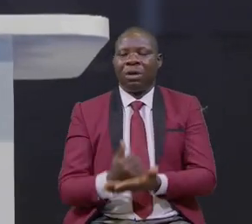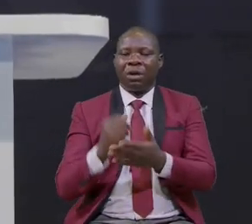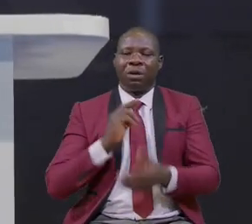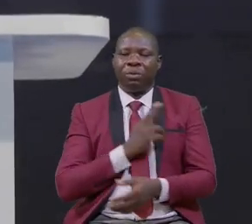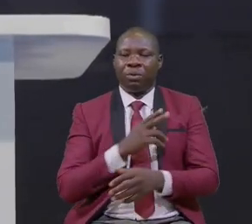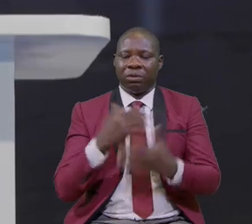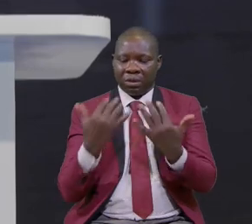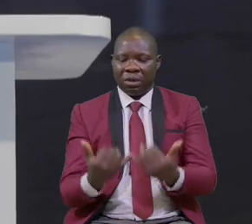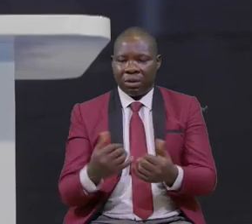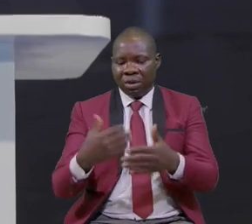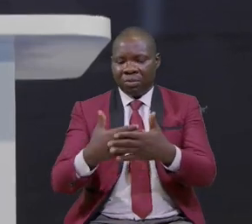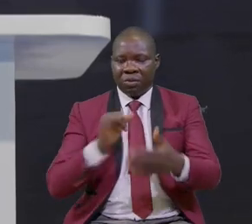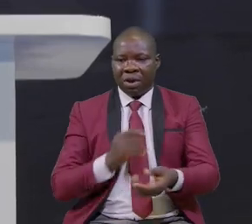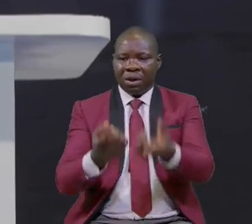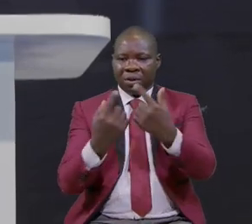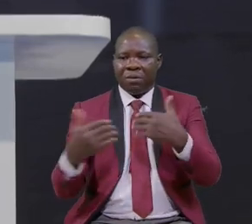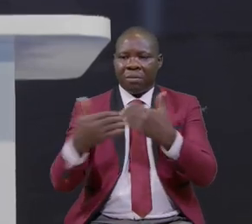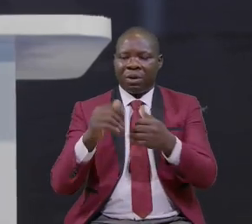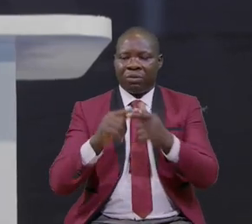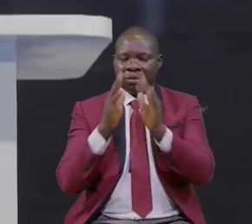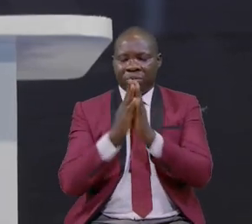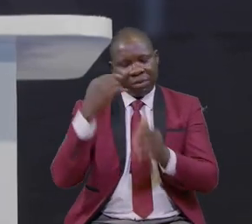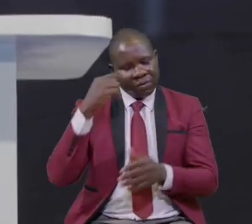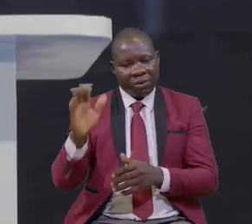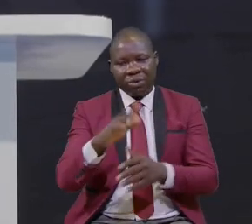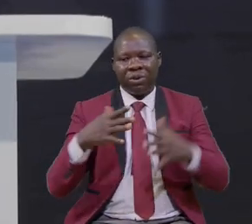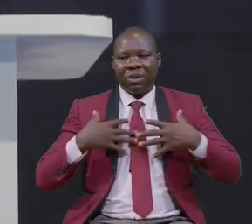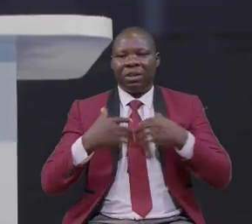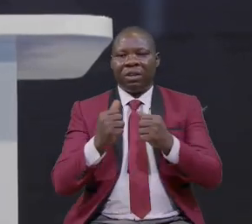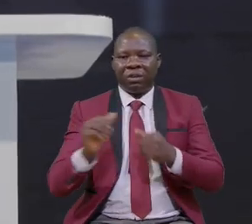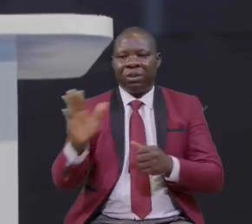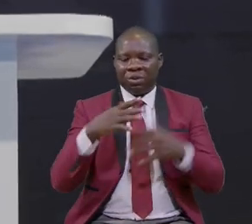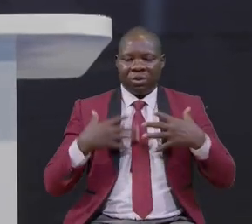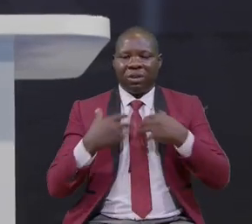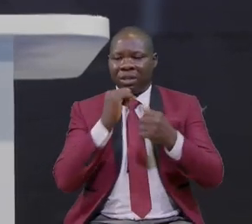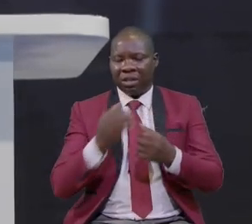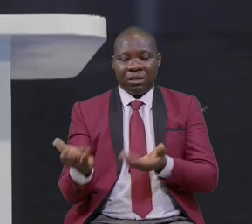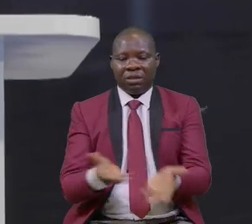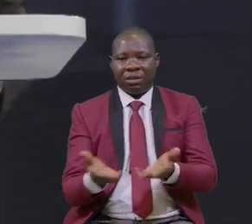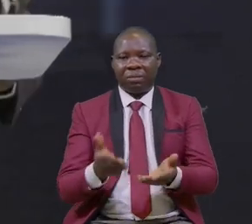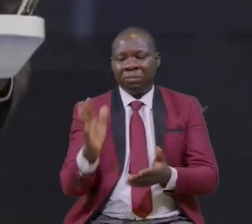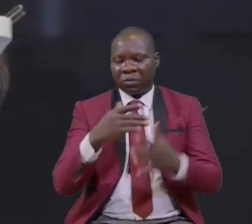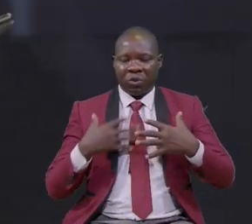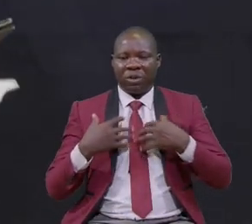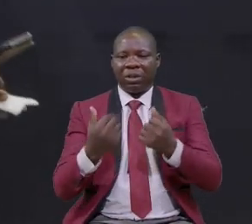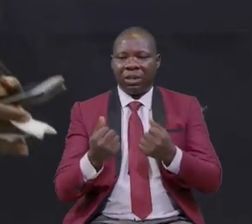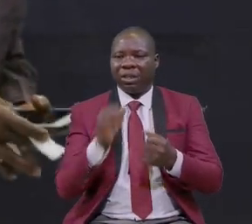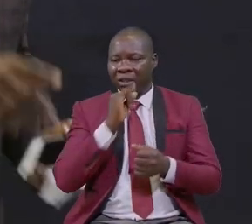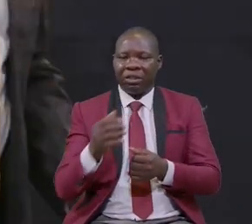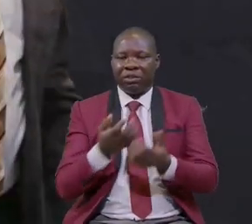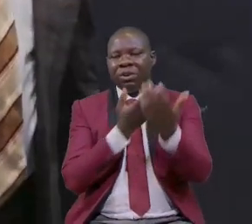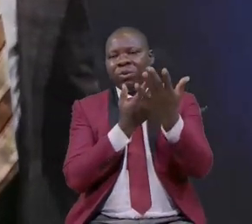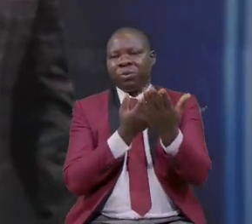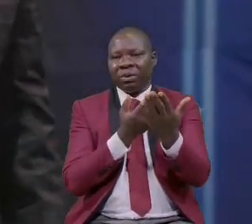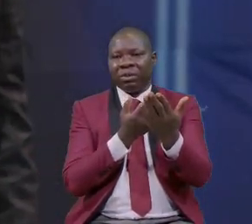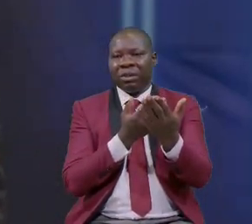Je reviendrai après prier pour votre guérison. Votre guérison est prête. Votre guérison vous